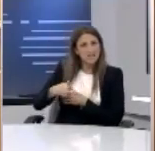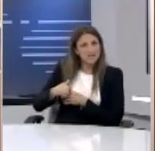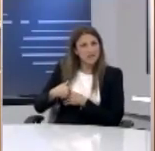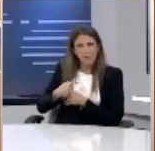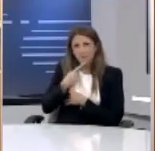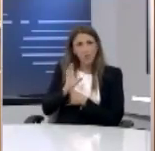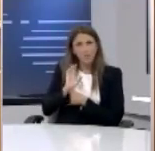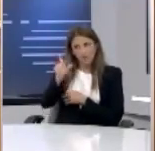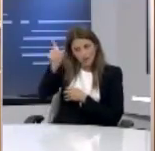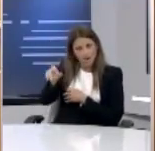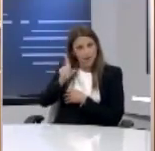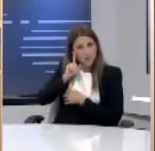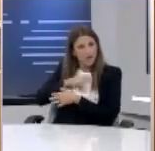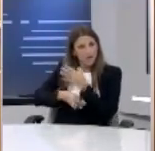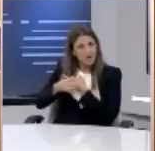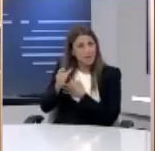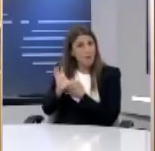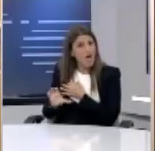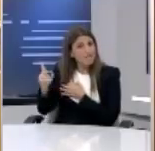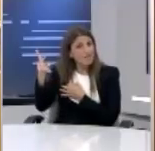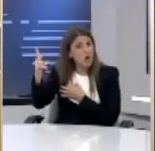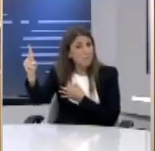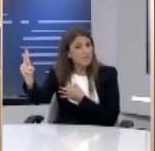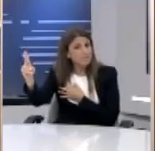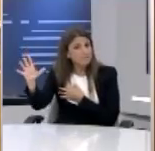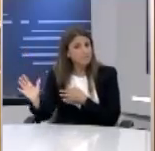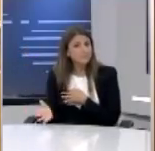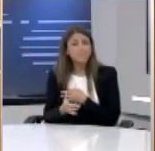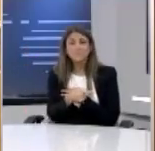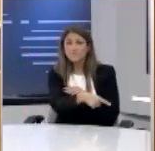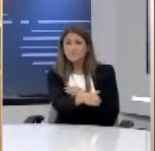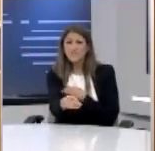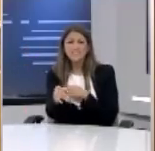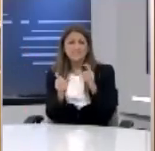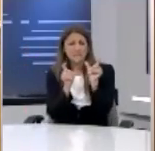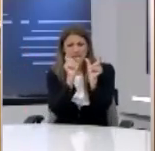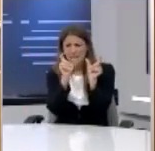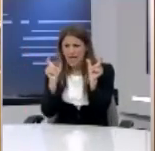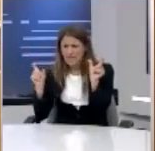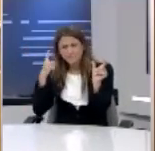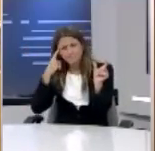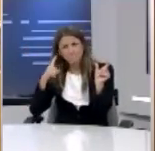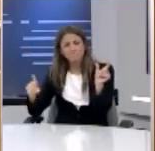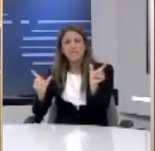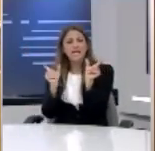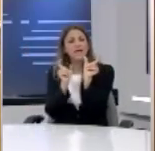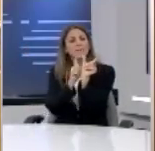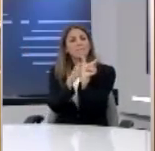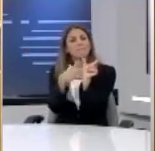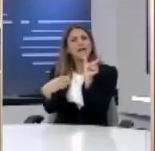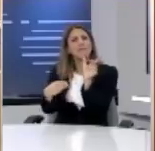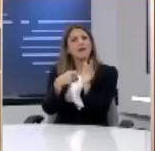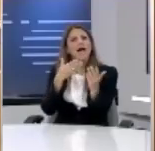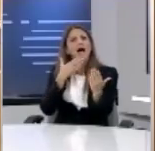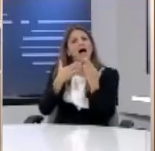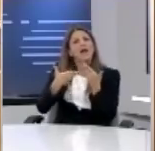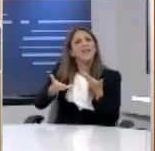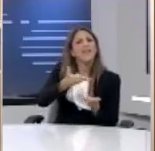Τις λέξεις όμως που δεν ξέρετε εσείς, όπως η λέξη αλληλεγγύη, τις γνωρίζει το Διεθνές